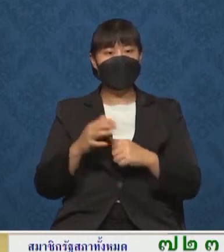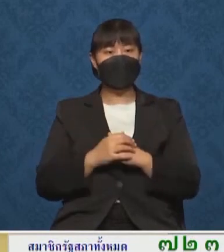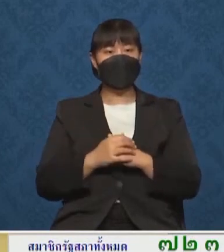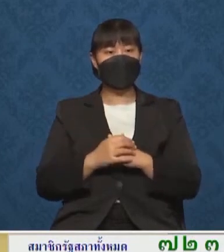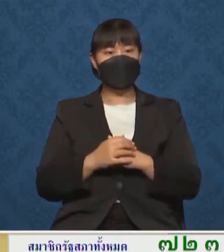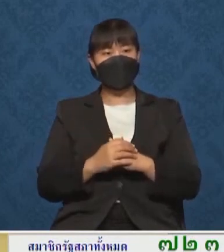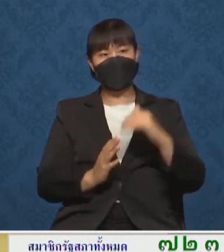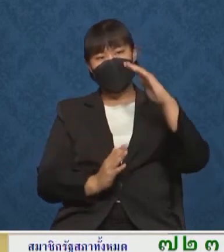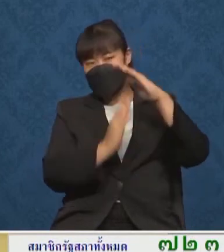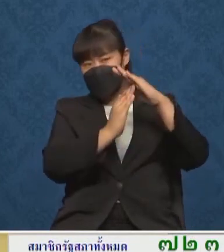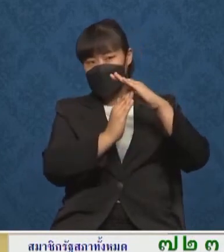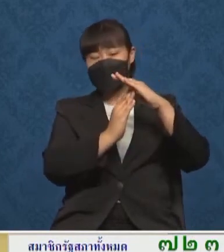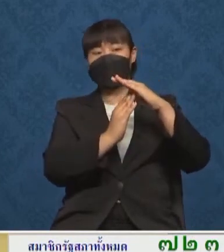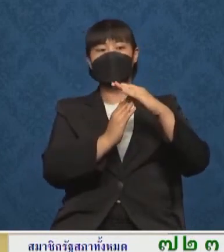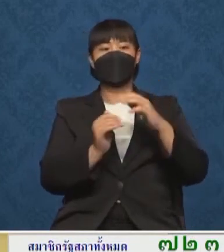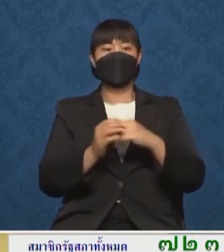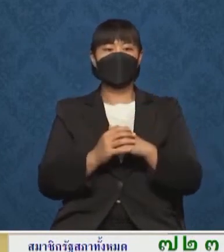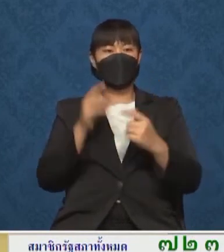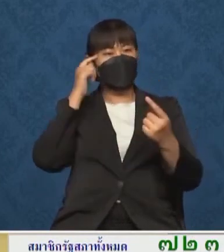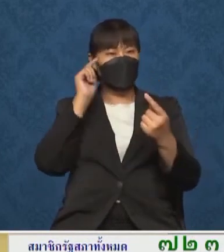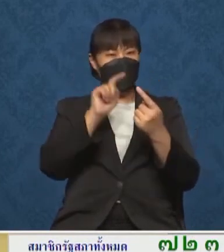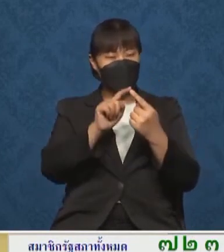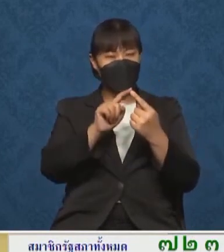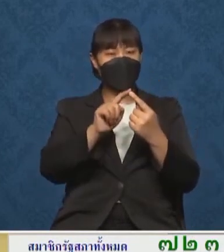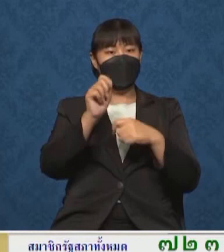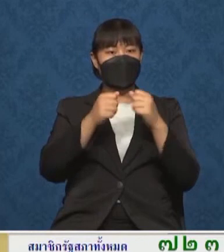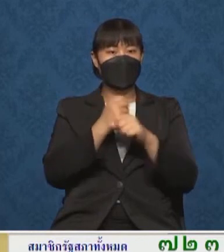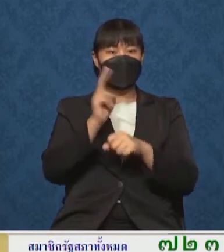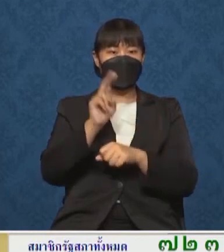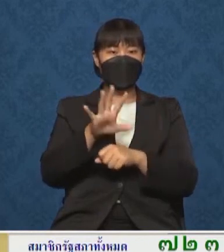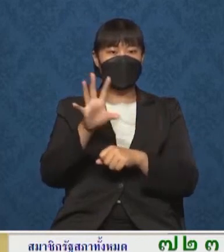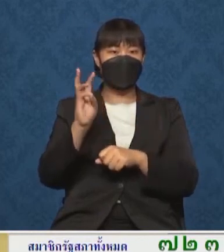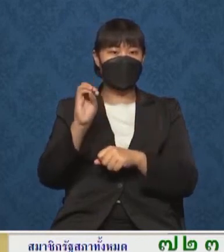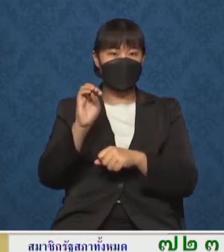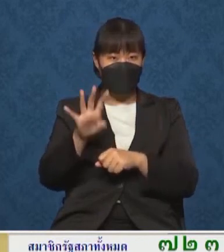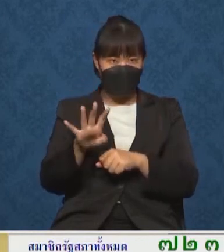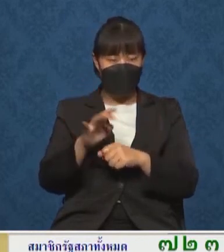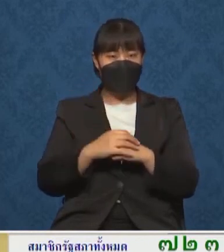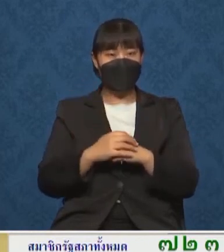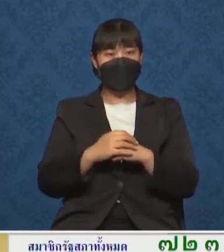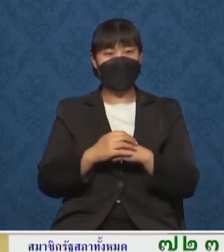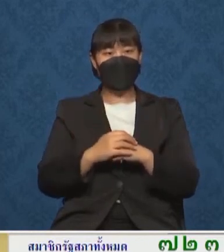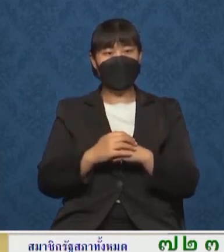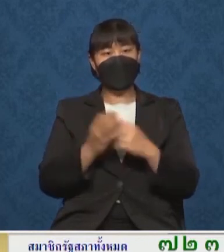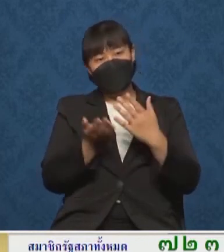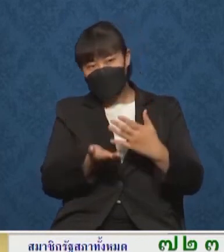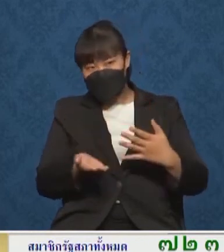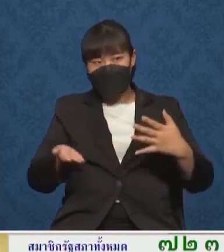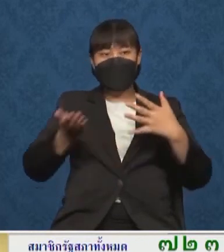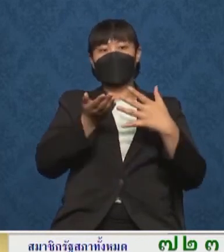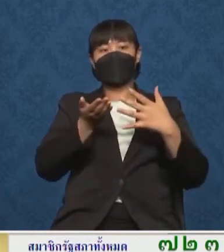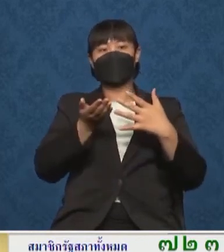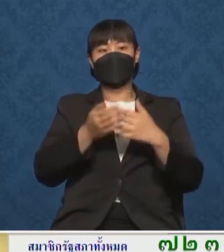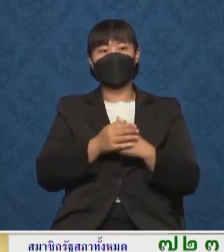ว่ากำหนดเป้าหมายของเราว่าในปี 2564 เนี่ยเราจะขยับจากประเทศประชาธิปไตยเป็นประชาธิปไตยแบบบกพ